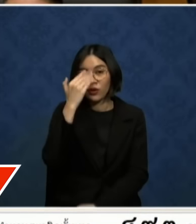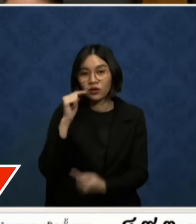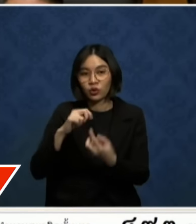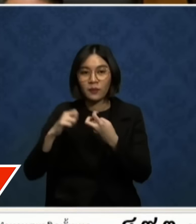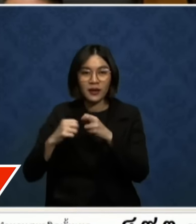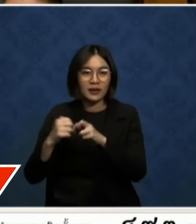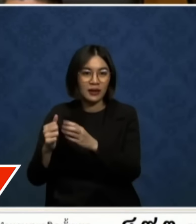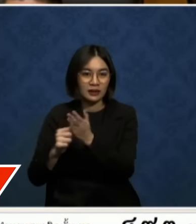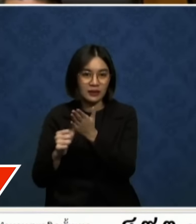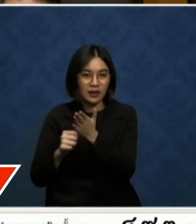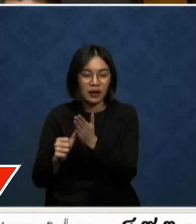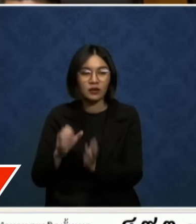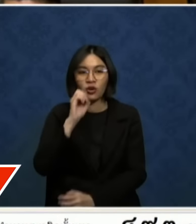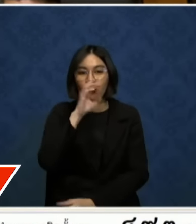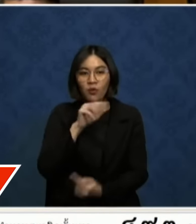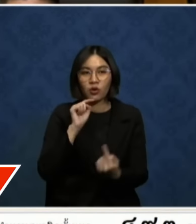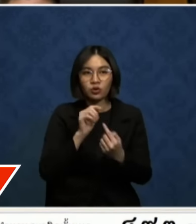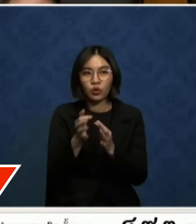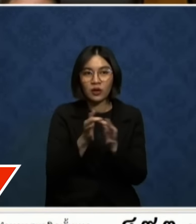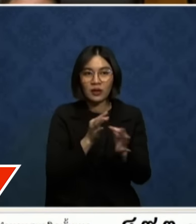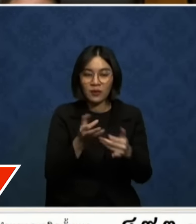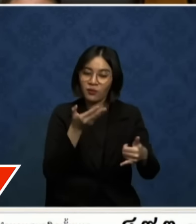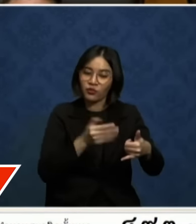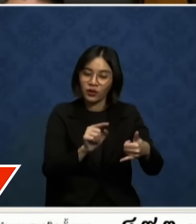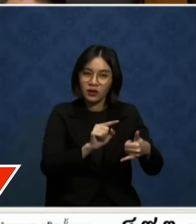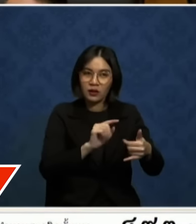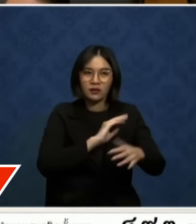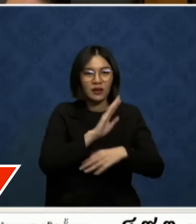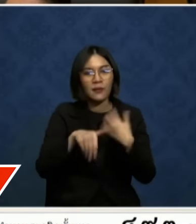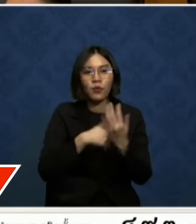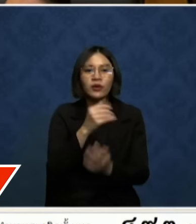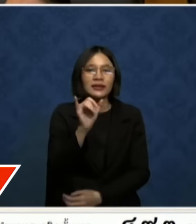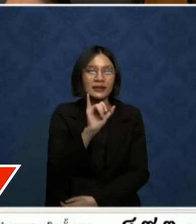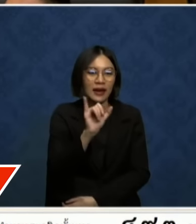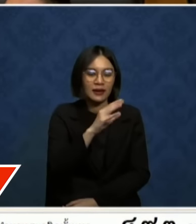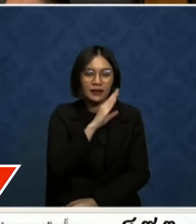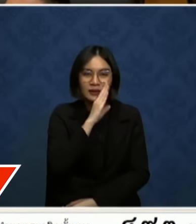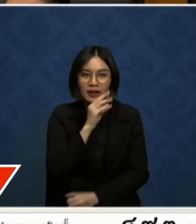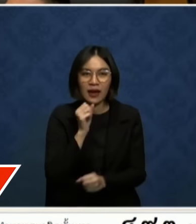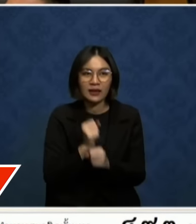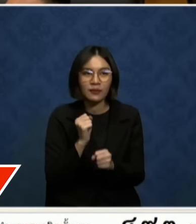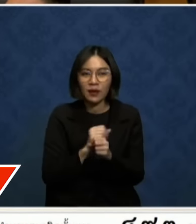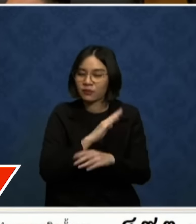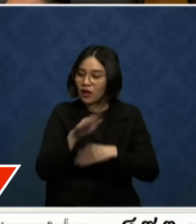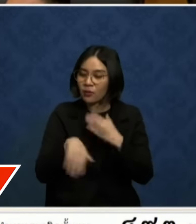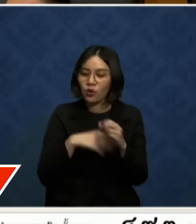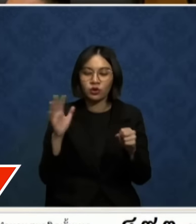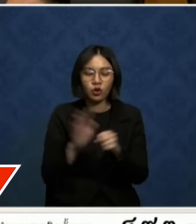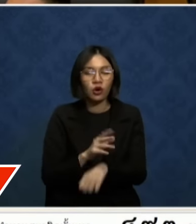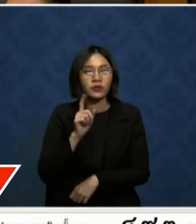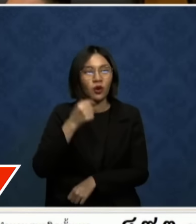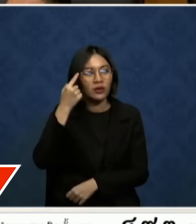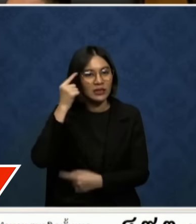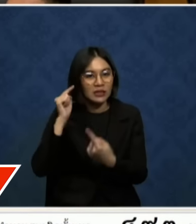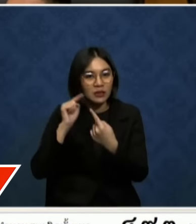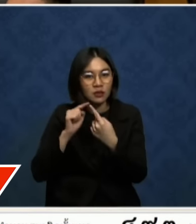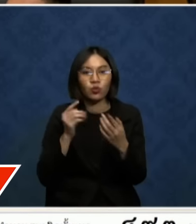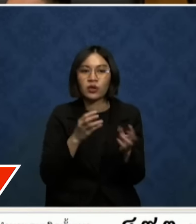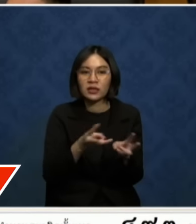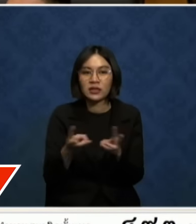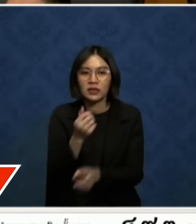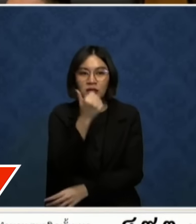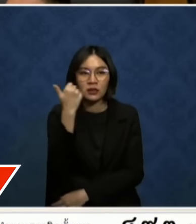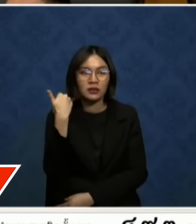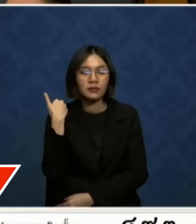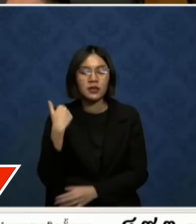ก้ปัญหานี้ซึ่งต้องเรียนกับท่านชนทิชาว่าเรื่องนี้เนี่ยไม่ใช่ทั้งหมดนะครับถ้าจะทำให้ทั้งหมดเนี่ยมันต้องคิดถึงในมิติอื่นย